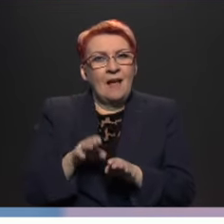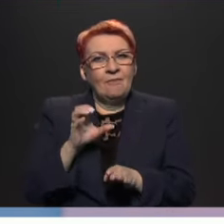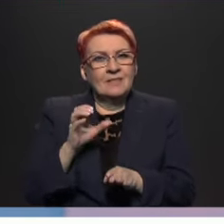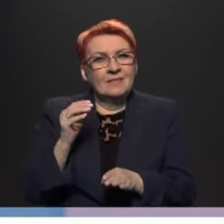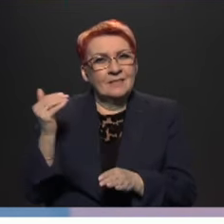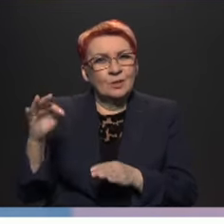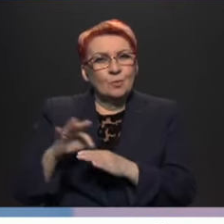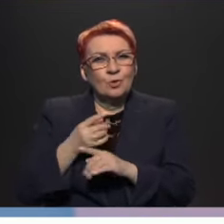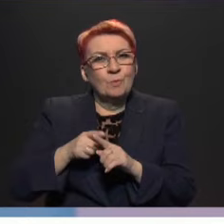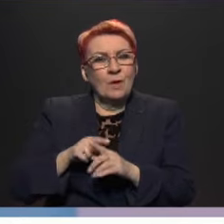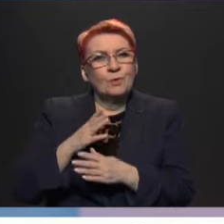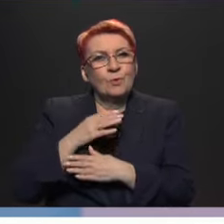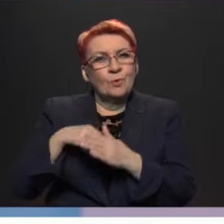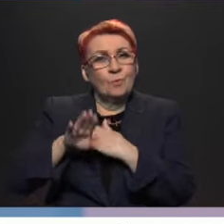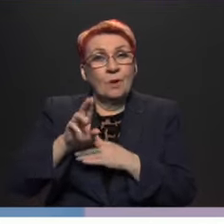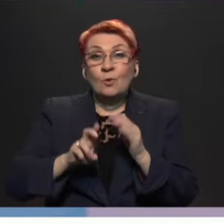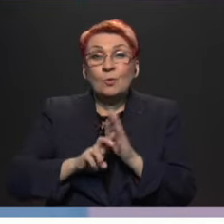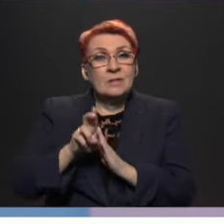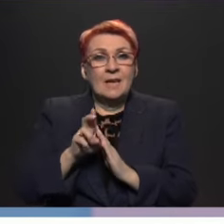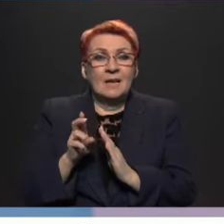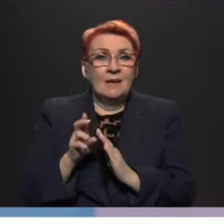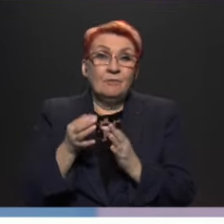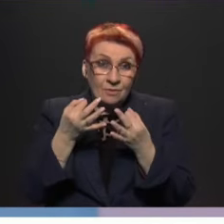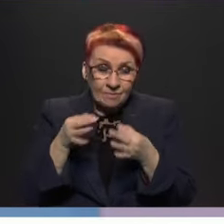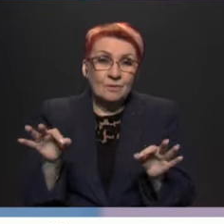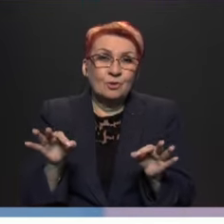было до этого. Но церковь не запрещает